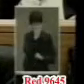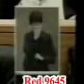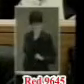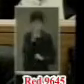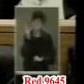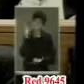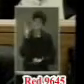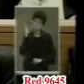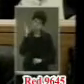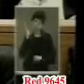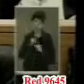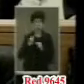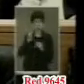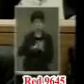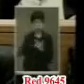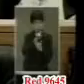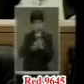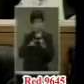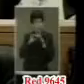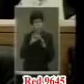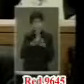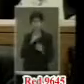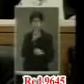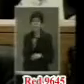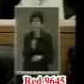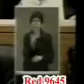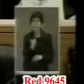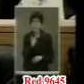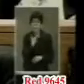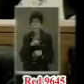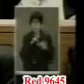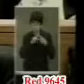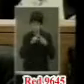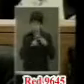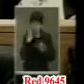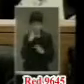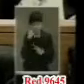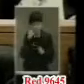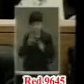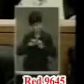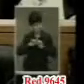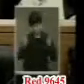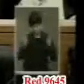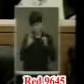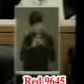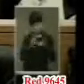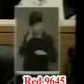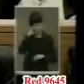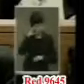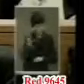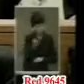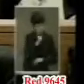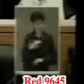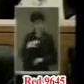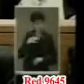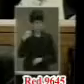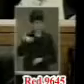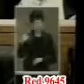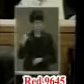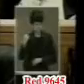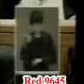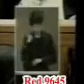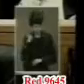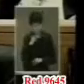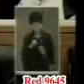วชไปปราศัยเลือกตั้งบอกนโยบายสั้นๆ2ข้อเลยว่าใครไม่เห็นด้วยกับการรัฐประหารเลือกพรรคพลังประชาช